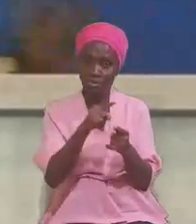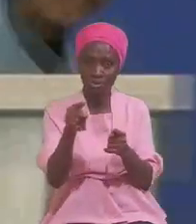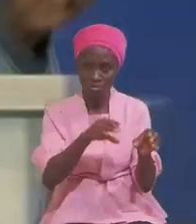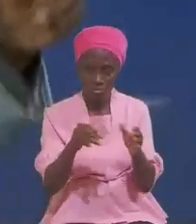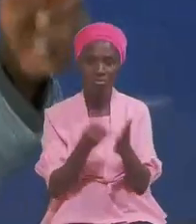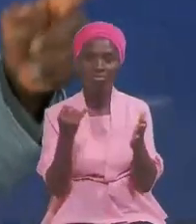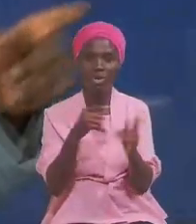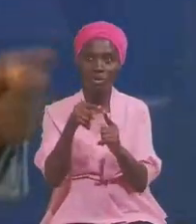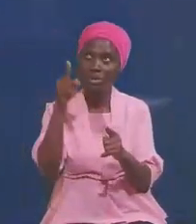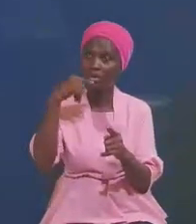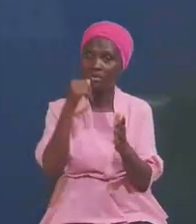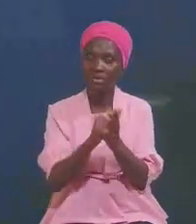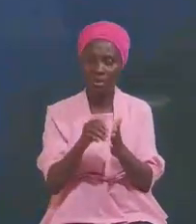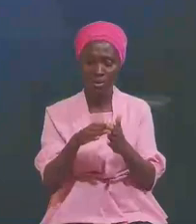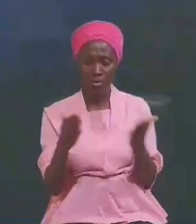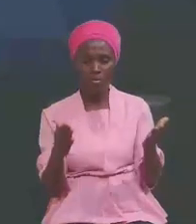dit,